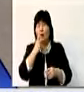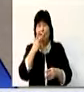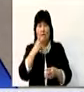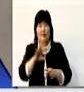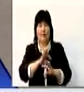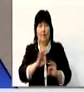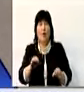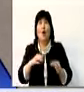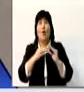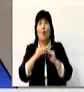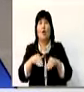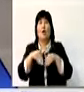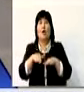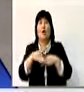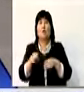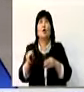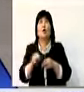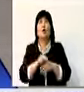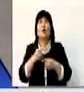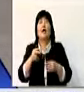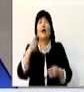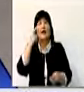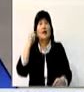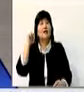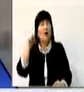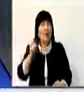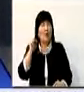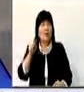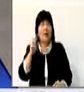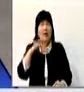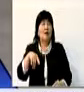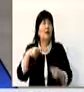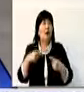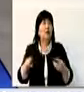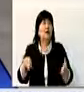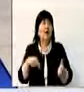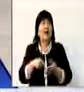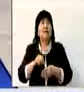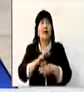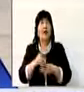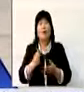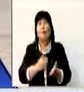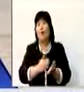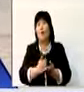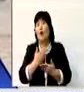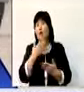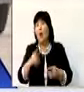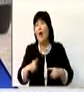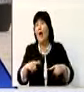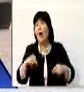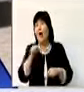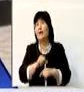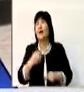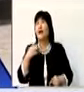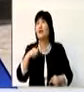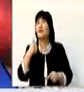басылады. Көлік керуенінің жөні де бөлек. Қырғызстан, Өзбекстан және еліміздің өзге де қалаларын қамтыған бұл бағыттың соңғы аялдамасы